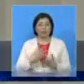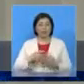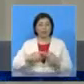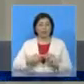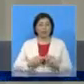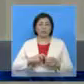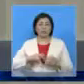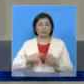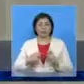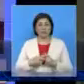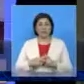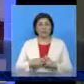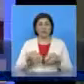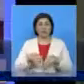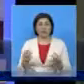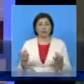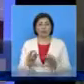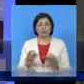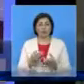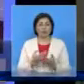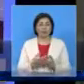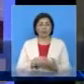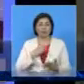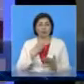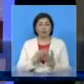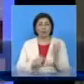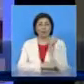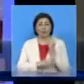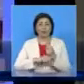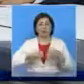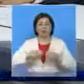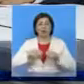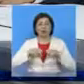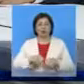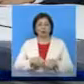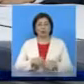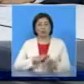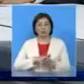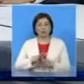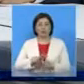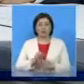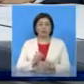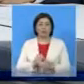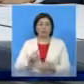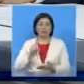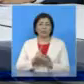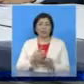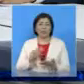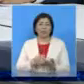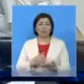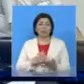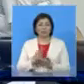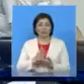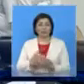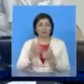мәселе шешімін күтіп тұр. Қоғамдық отырыста жауапты мамандар құқық бұзушылықтарының орнын толтыруға міндеттеме алды. Облыстық мемлекеттік қызмет